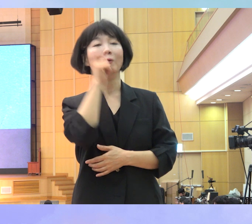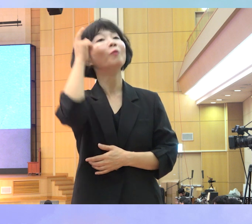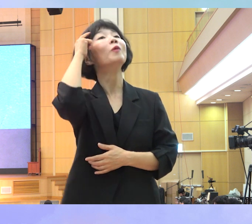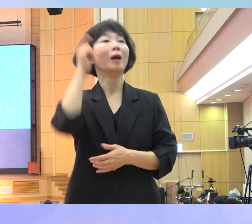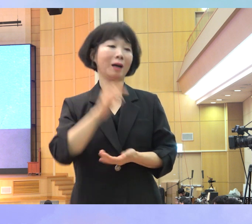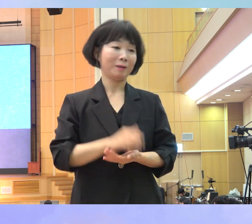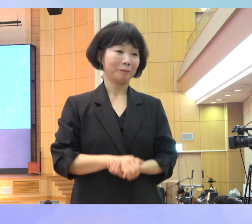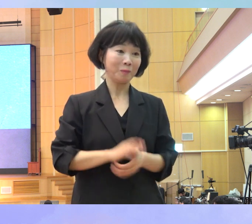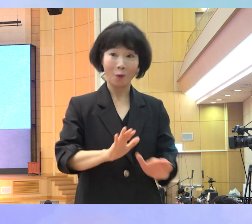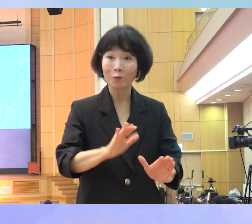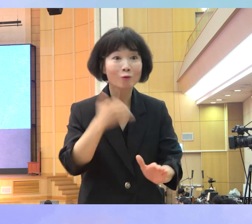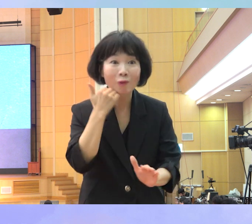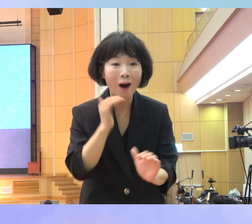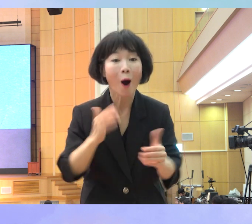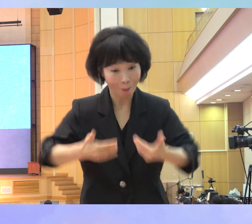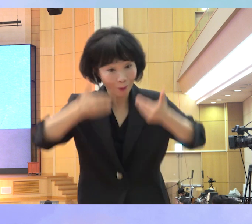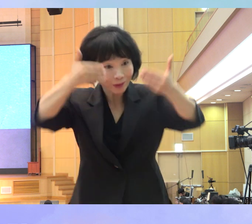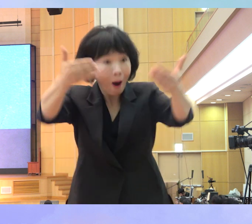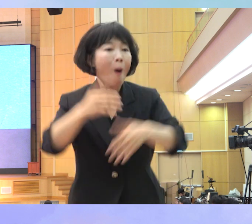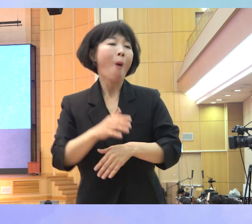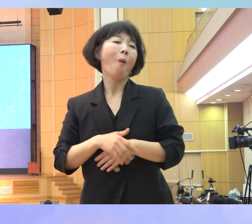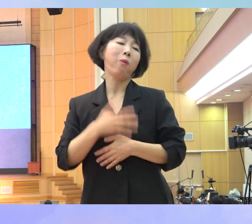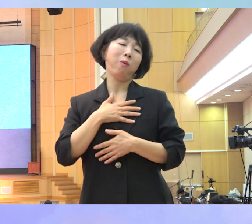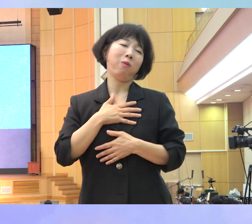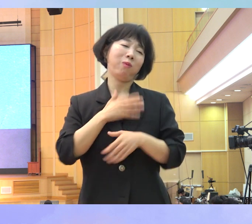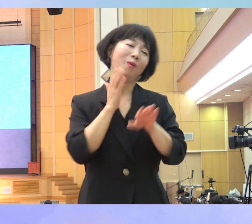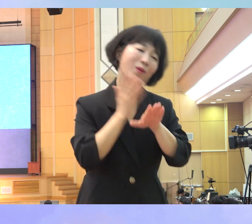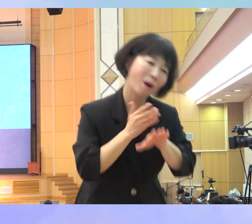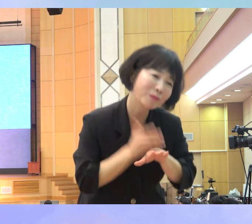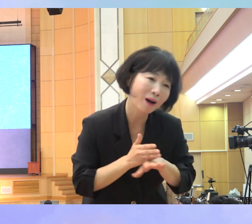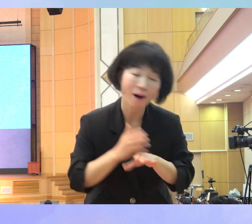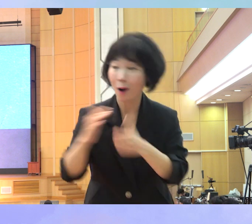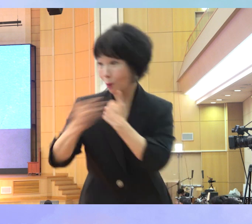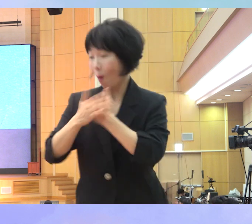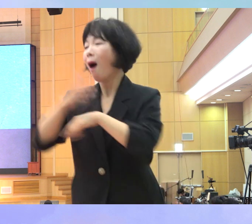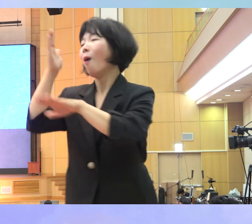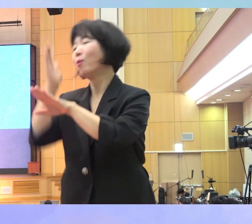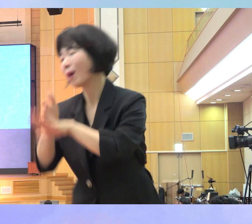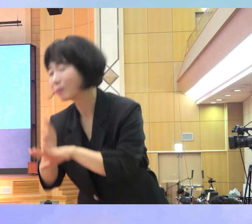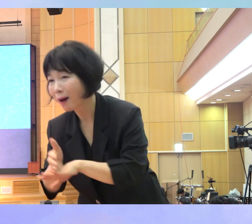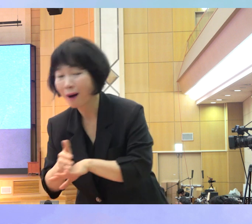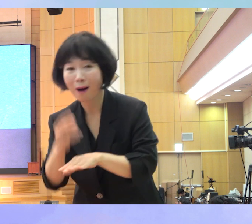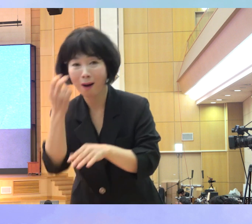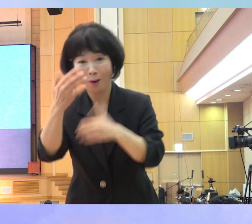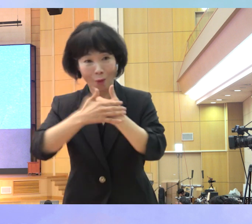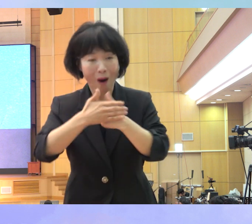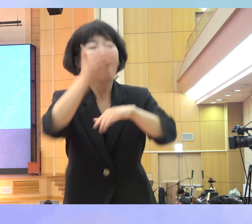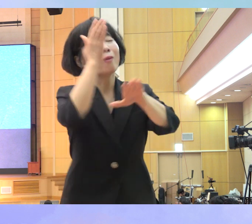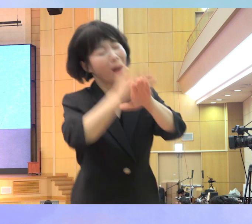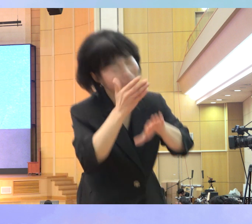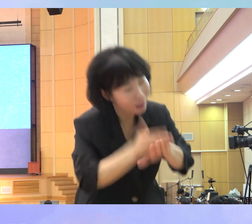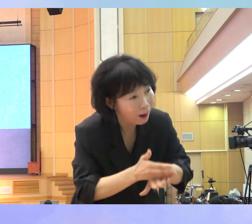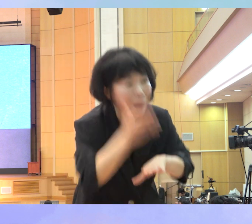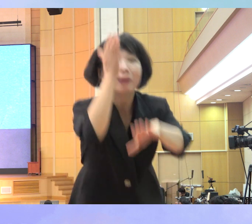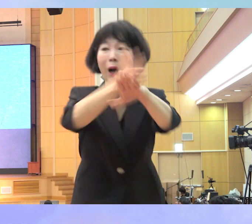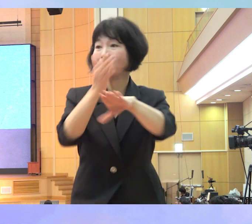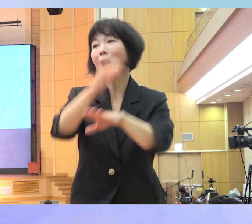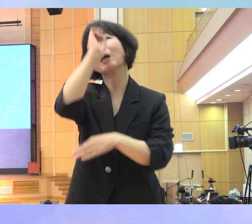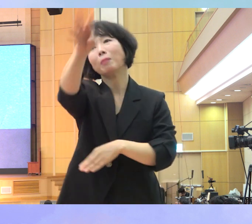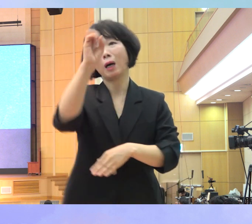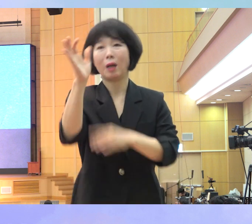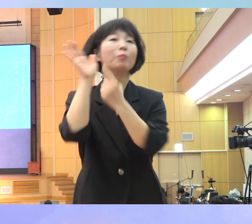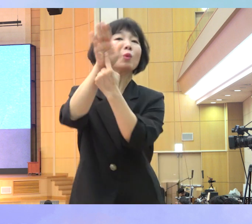문 잡아주고 뭐 해주면 감사하다고 하세요. 말 멀뚱멀뚱 쳐다만 보지 마시고.